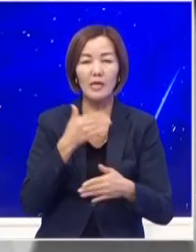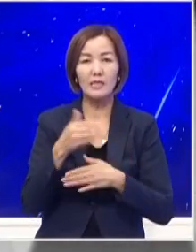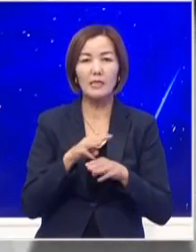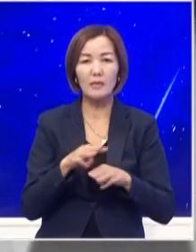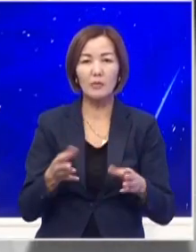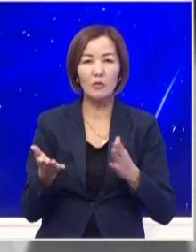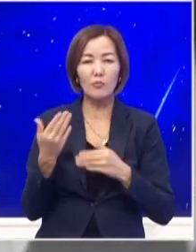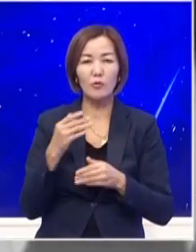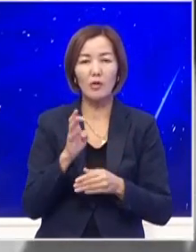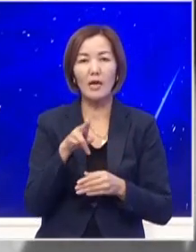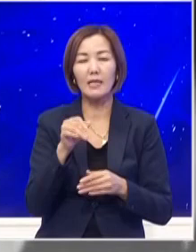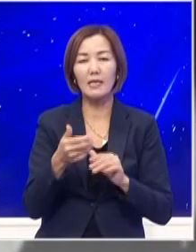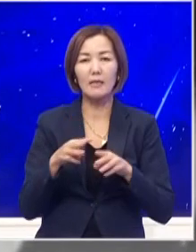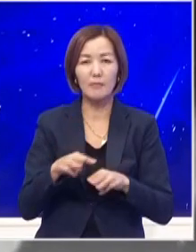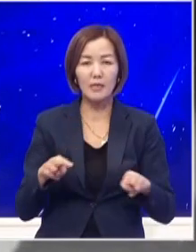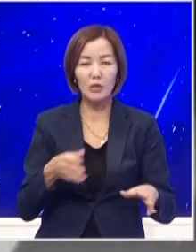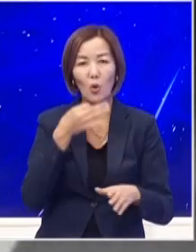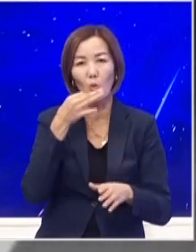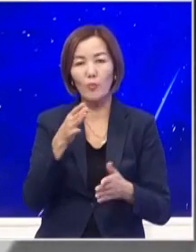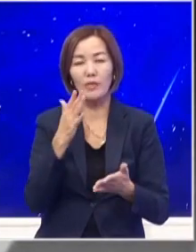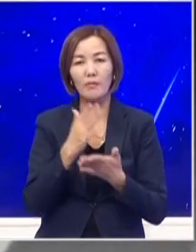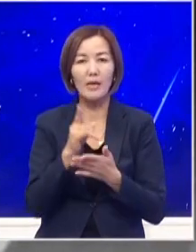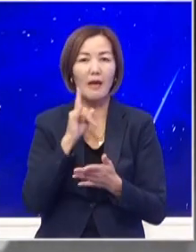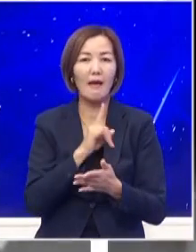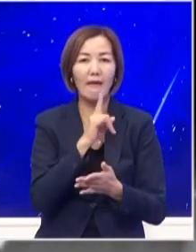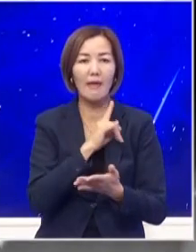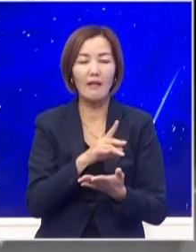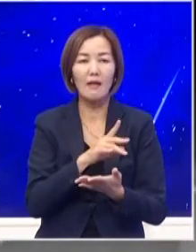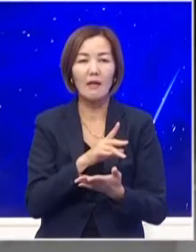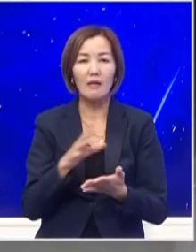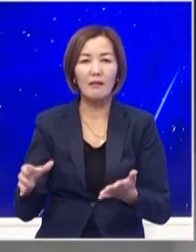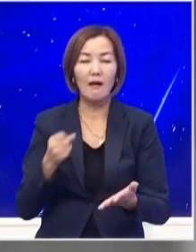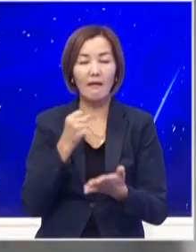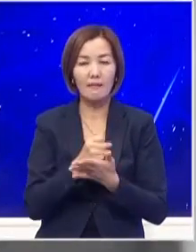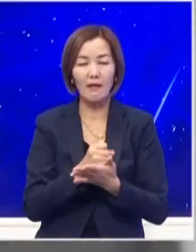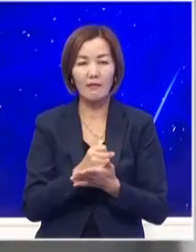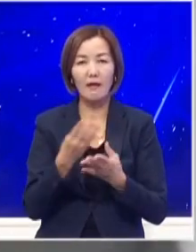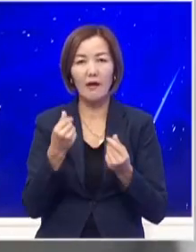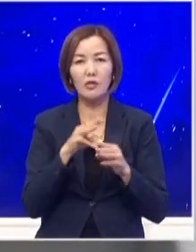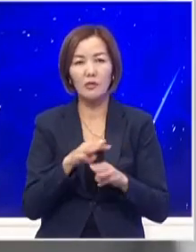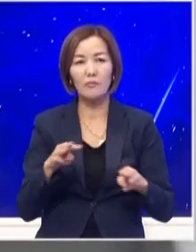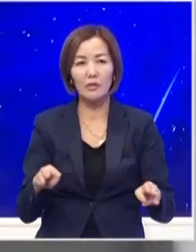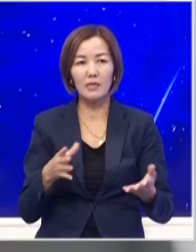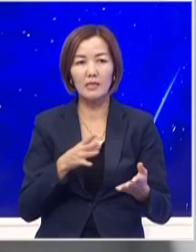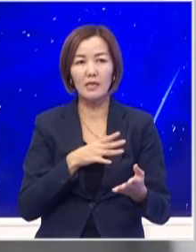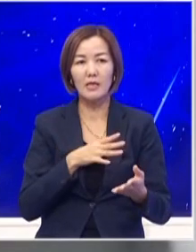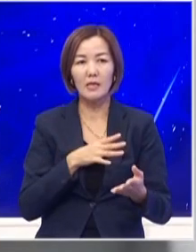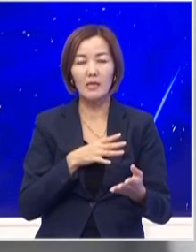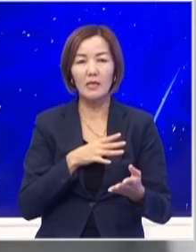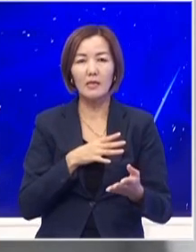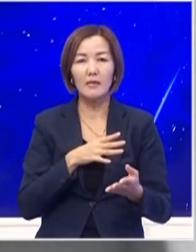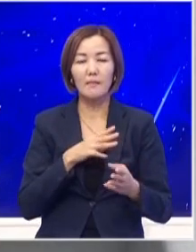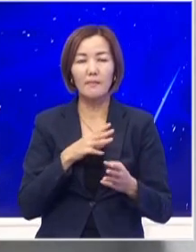болып бұрынғы әділет министрі, тәжірибелі әйел депутат Йоко Камикава тағайындалды. Қаржы министрі Шуничи Сузуки,